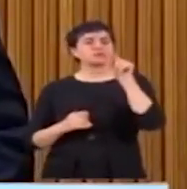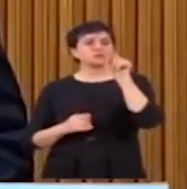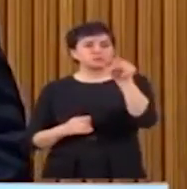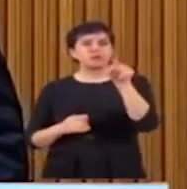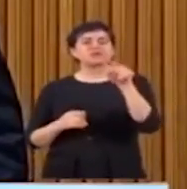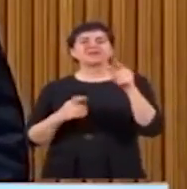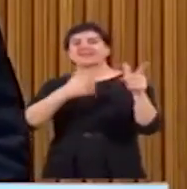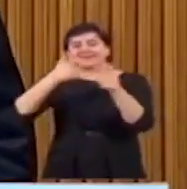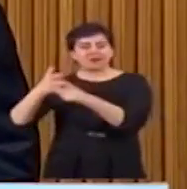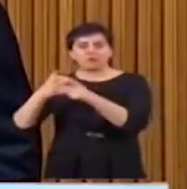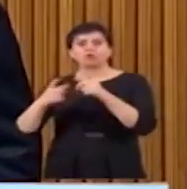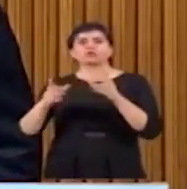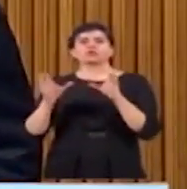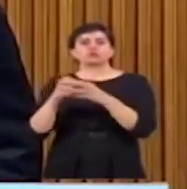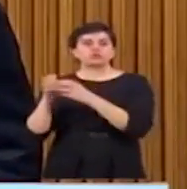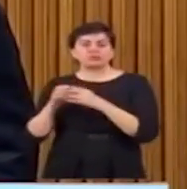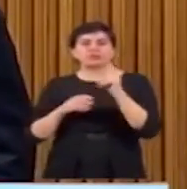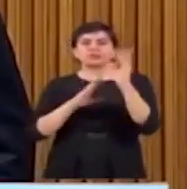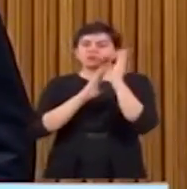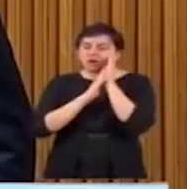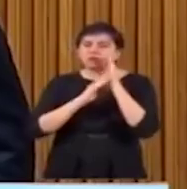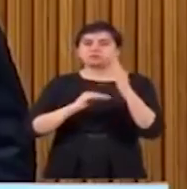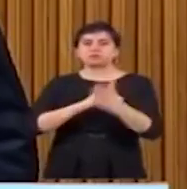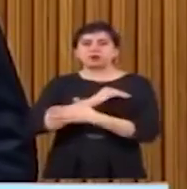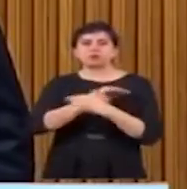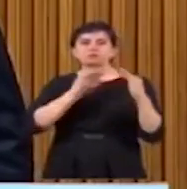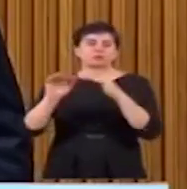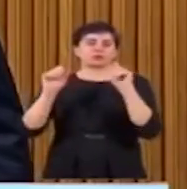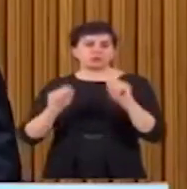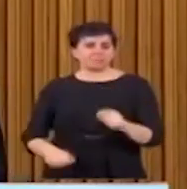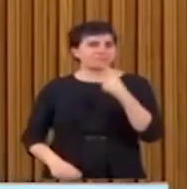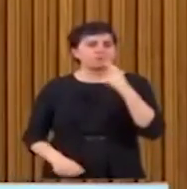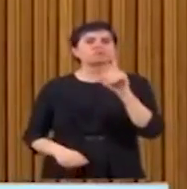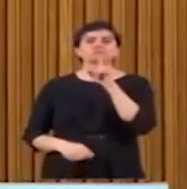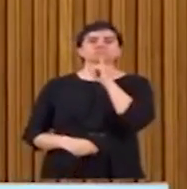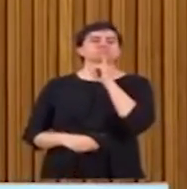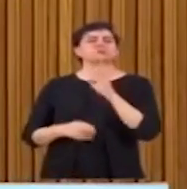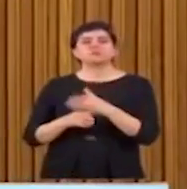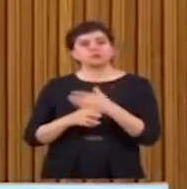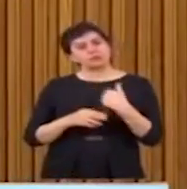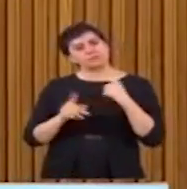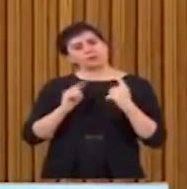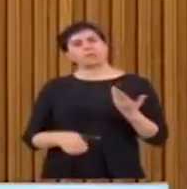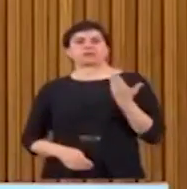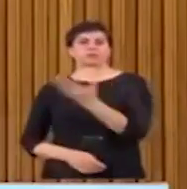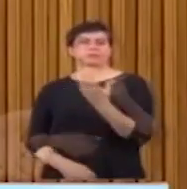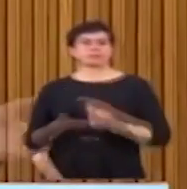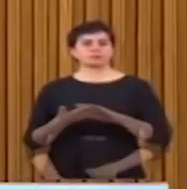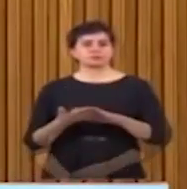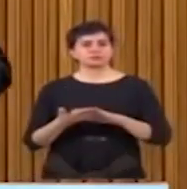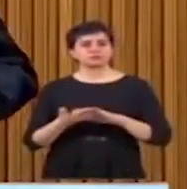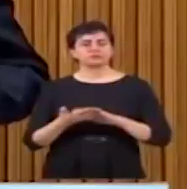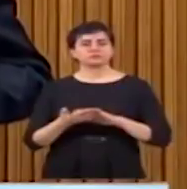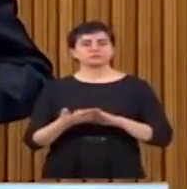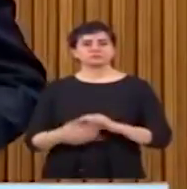Sen terör örgütlerine yardım ve yataklık yaptın diyorum. Tık yok. Mahkemeye veremiyor.